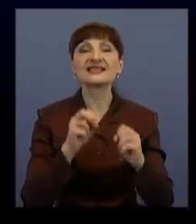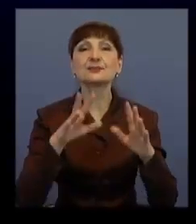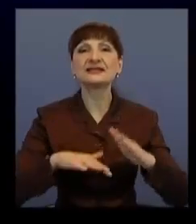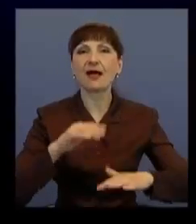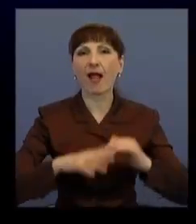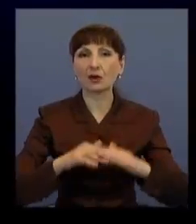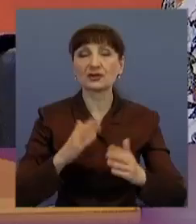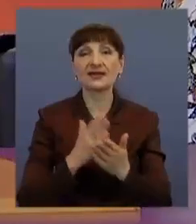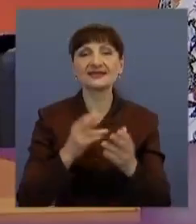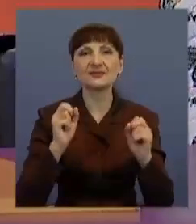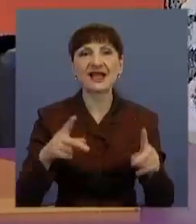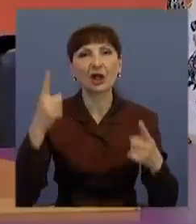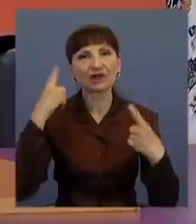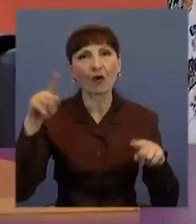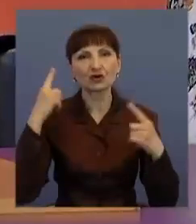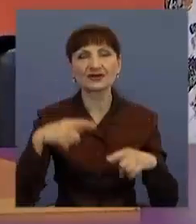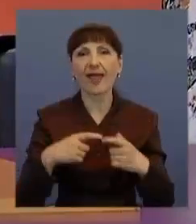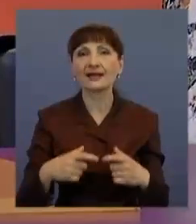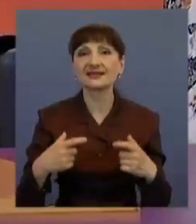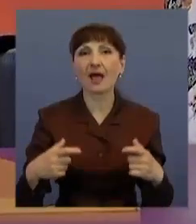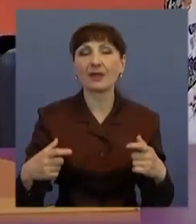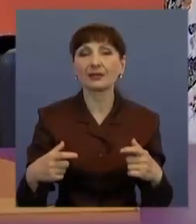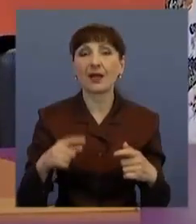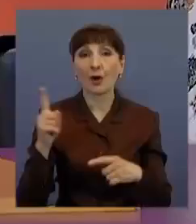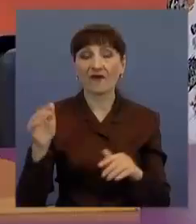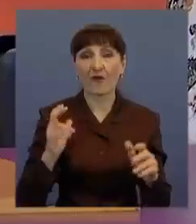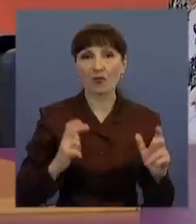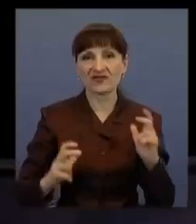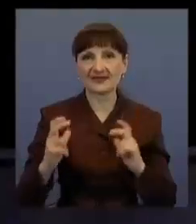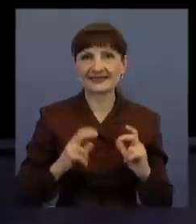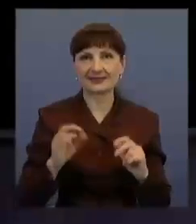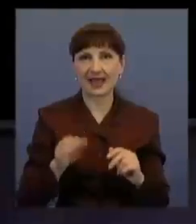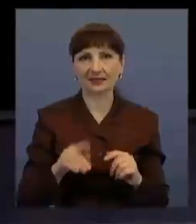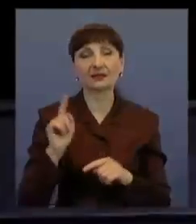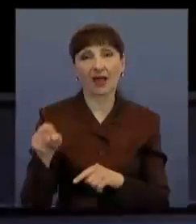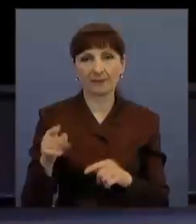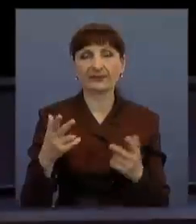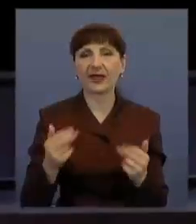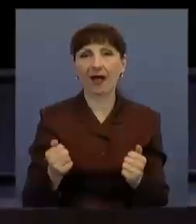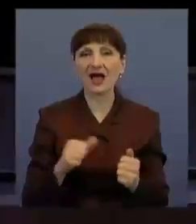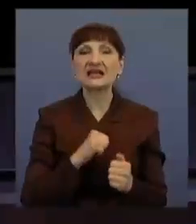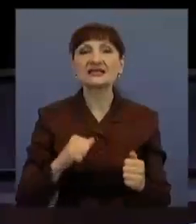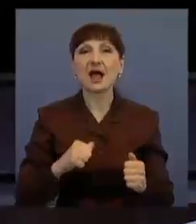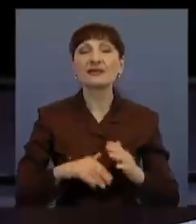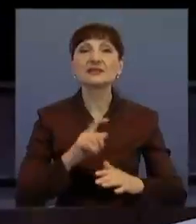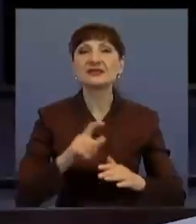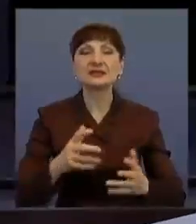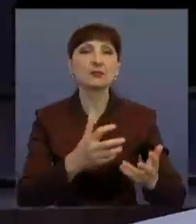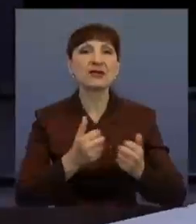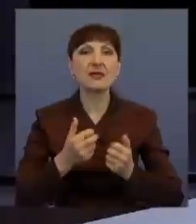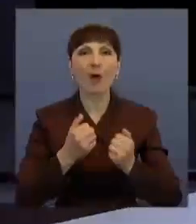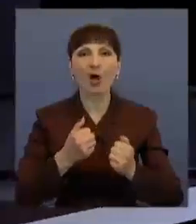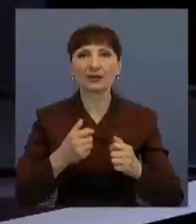специальностей остаются творческие экзамены. Причем уже в вузах непосредственно. Непосредственно в вузах. Сами специалисты принимают